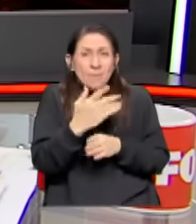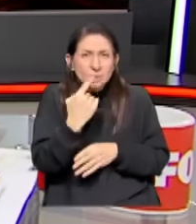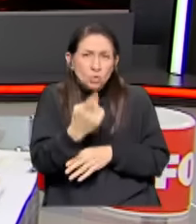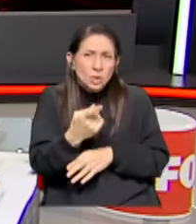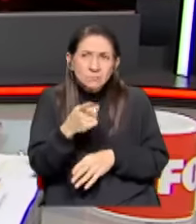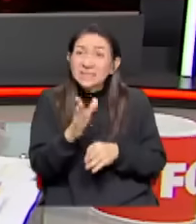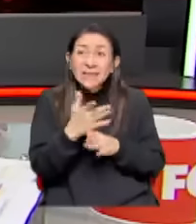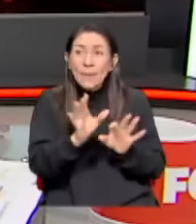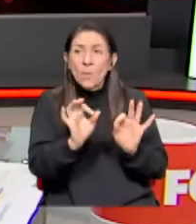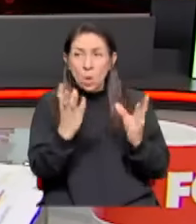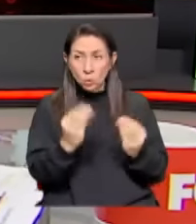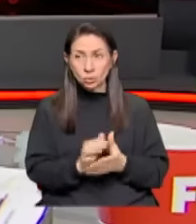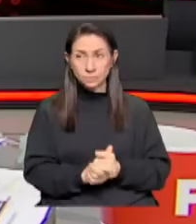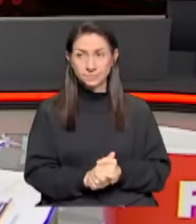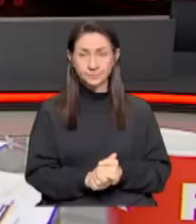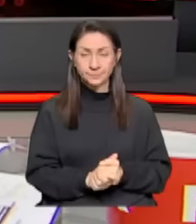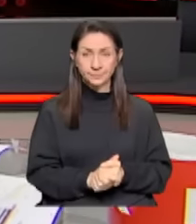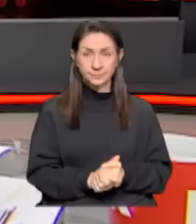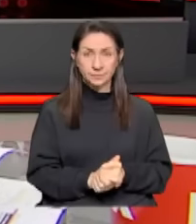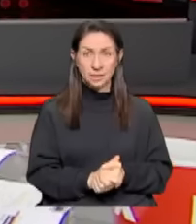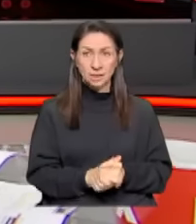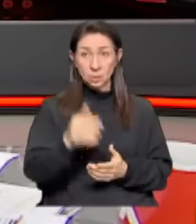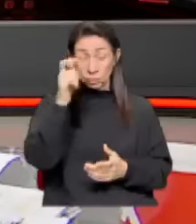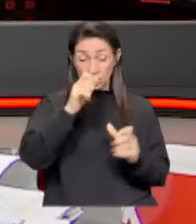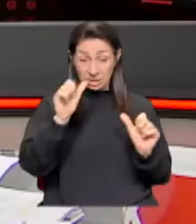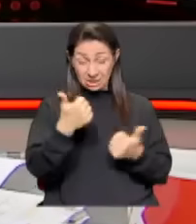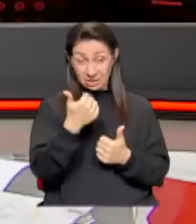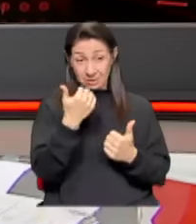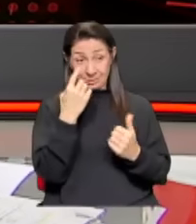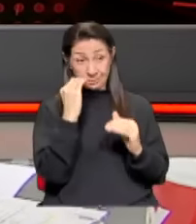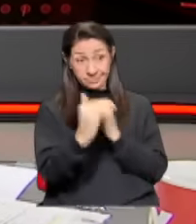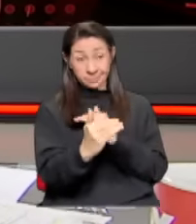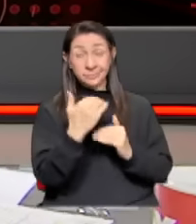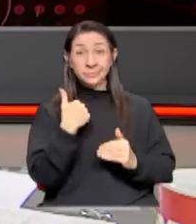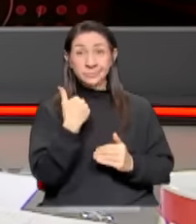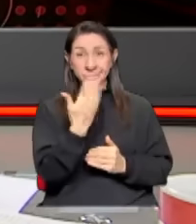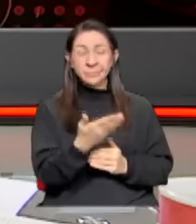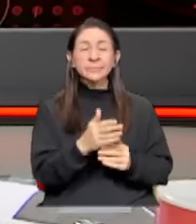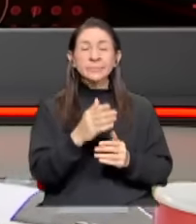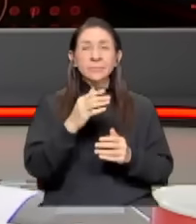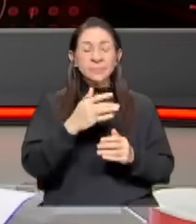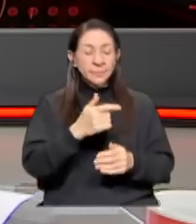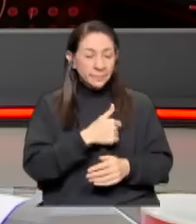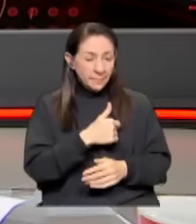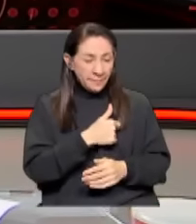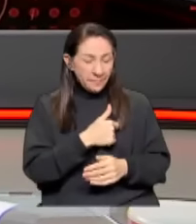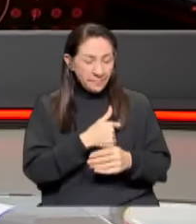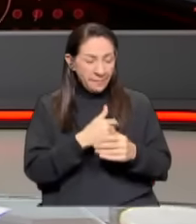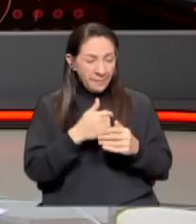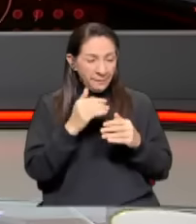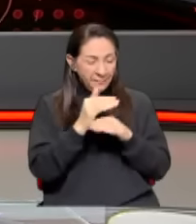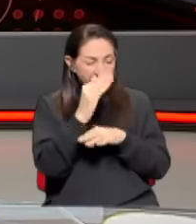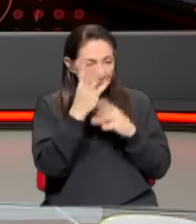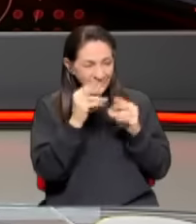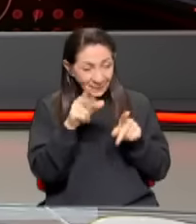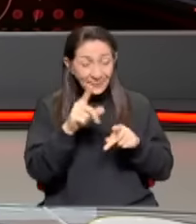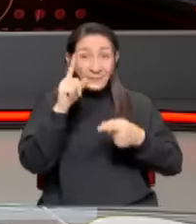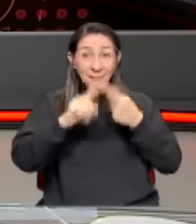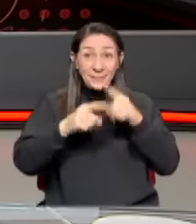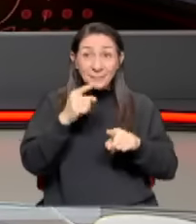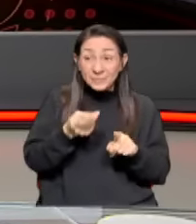söyleyeyim bunun, niye böyle olduğunu. Bu ülkenin değerli kıymetli insanları. Gönül hayatta olduğu gibi siyasette